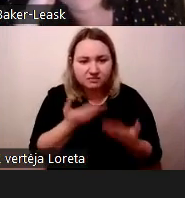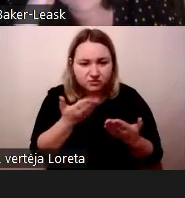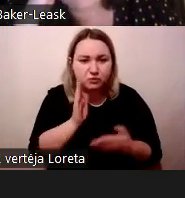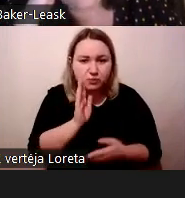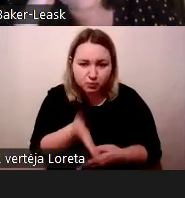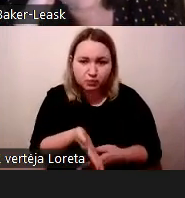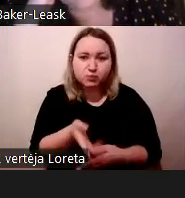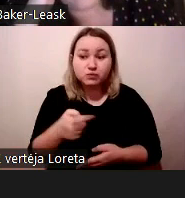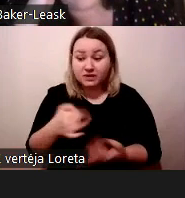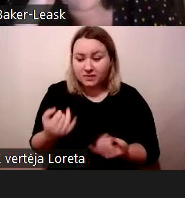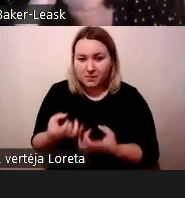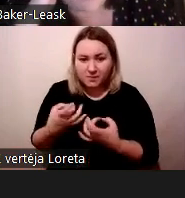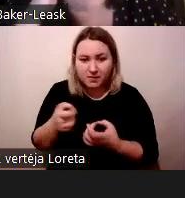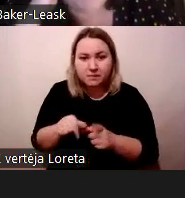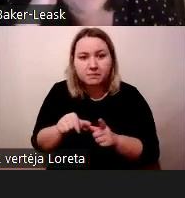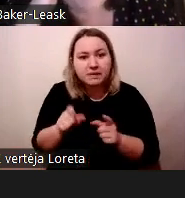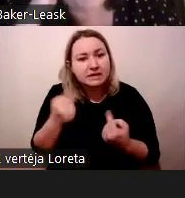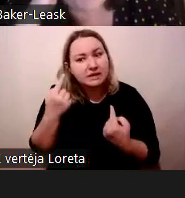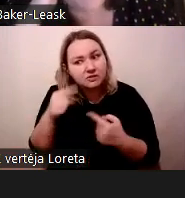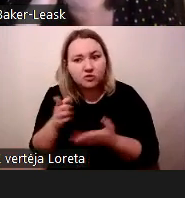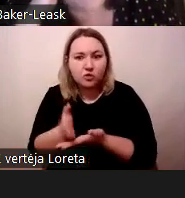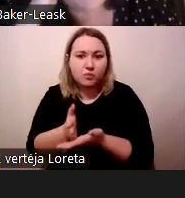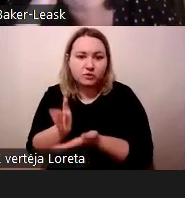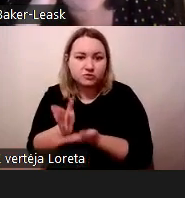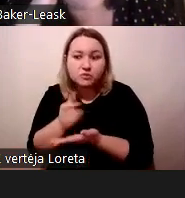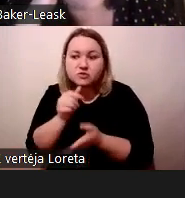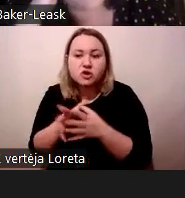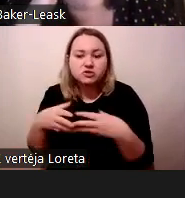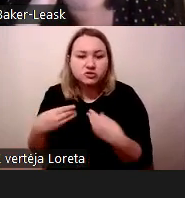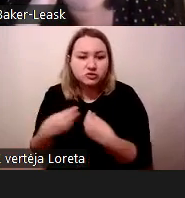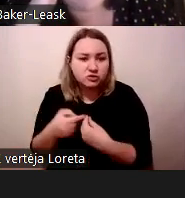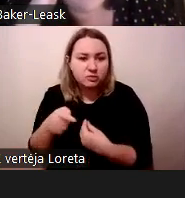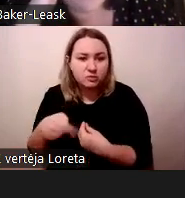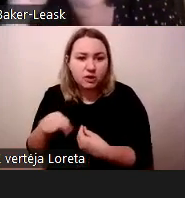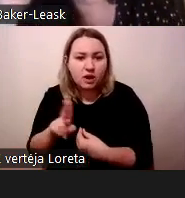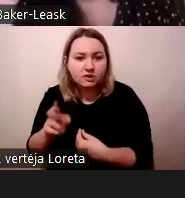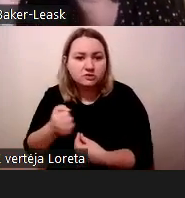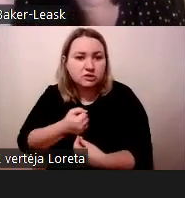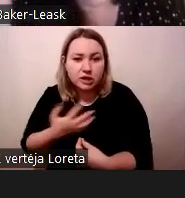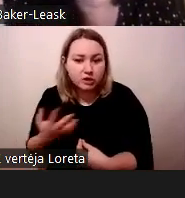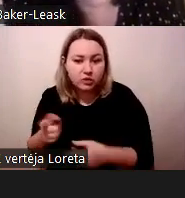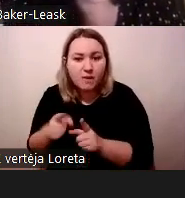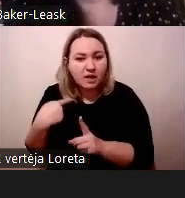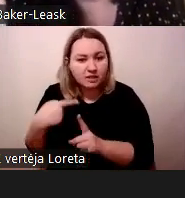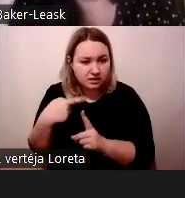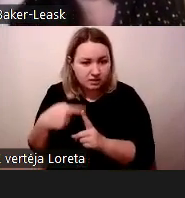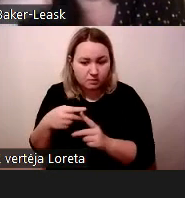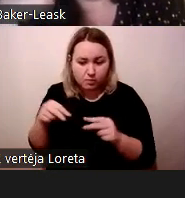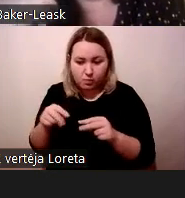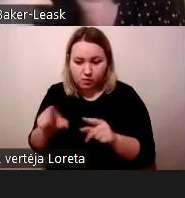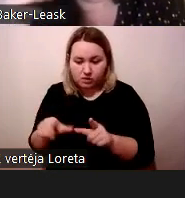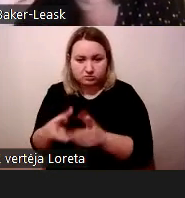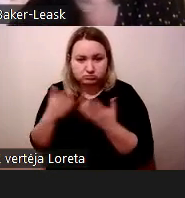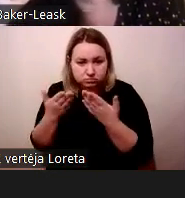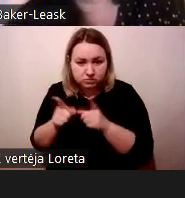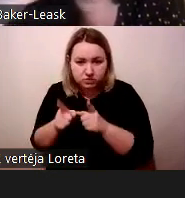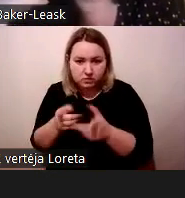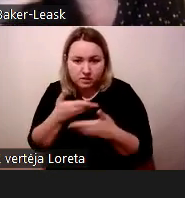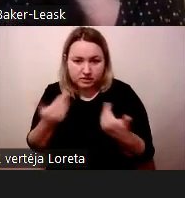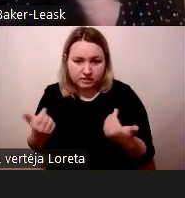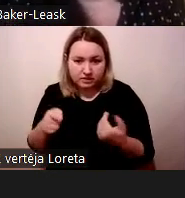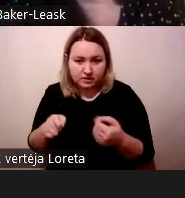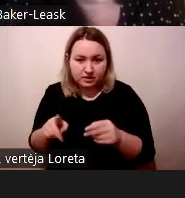iš to, ką pasakėte. Bet yra ir kitokių patirčių, yra šeimų, kurios neturi teigiamo požiūrį į skaitimą ir neužkečia juo